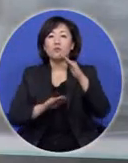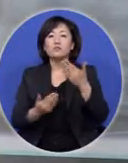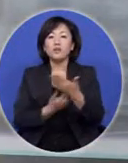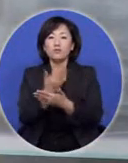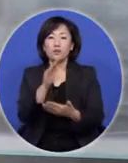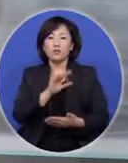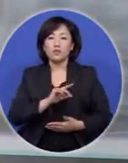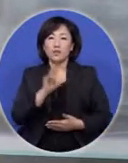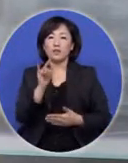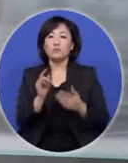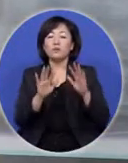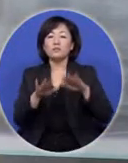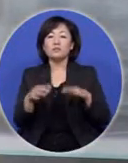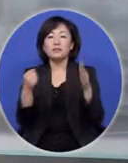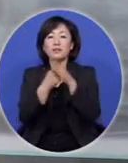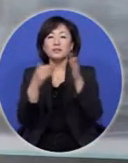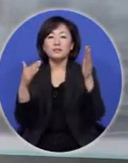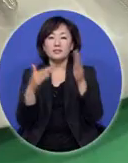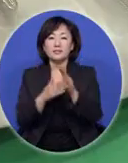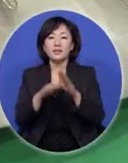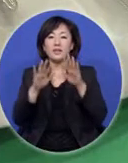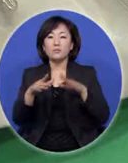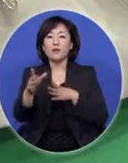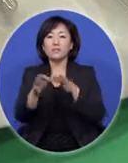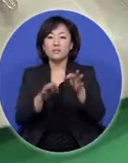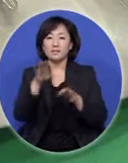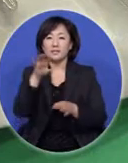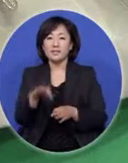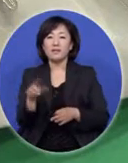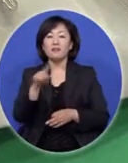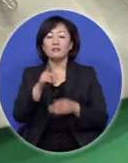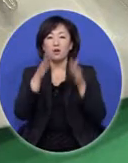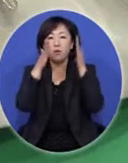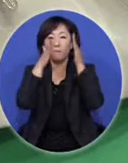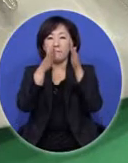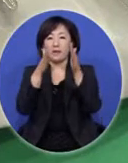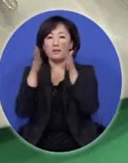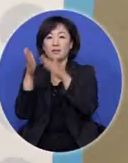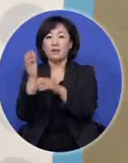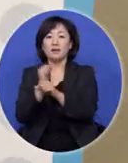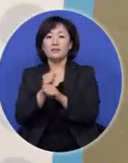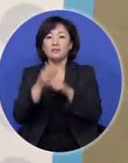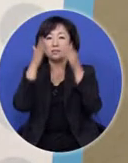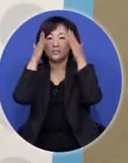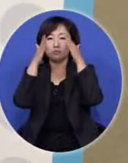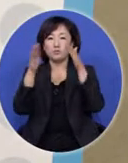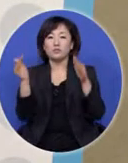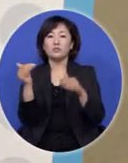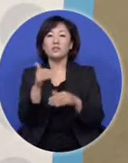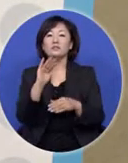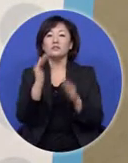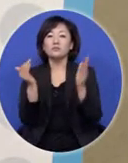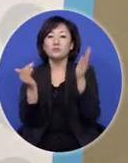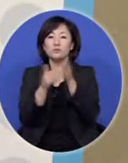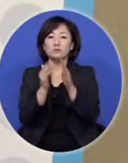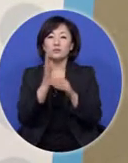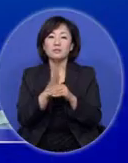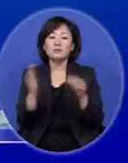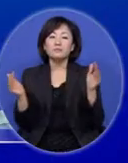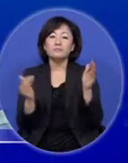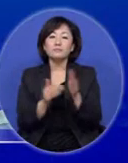이번 결정이 울산 지역 임플란트 시장에 어떤 반향을 불러올지 주목됩니다. UBC 뉴스